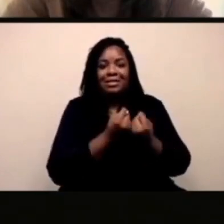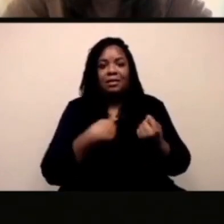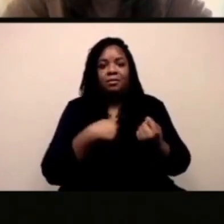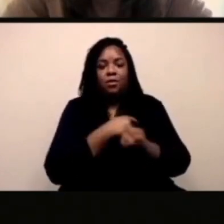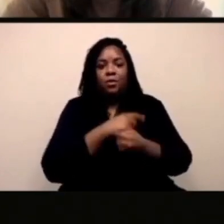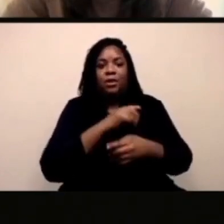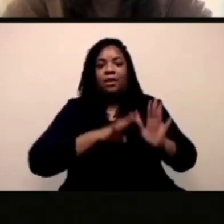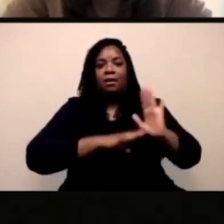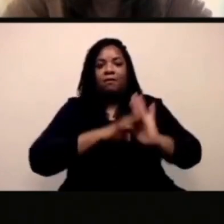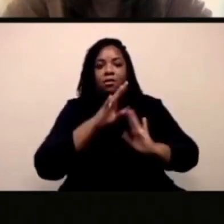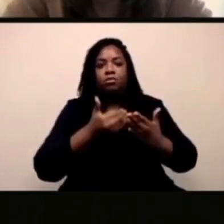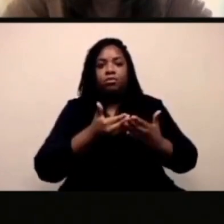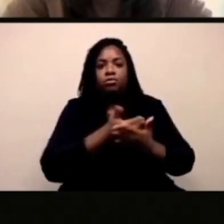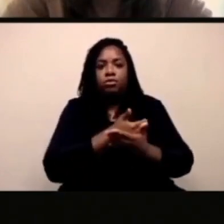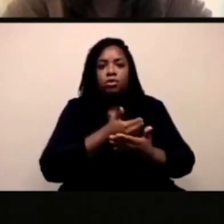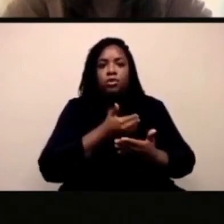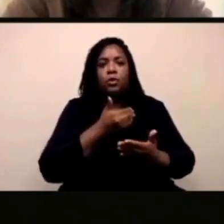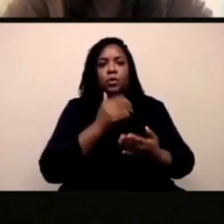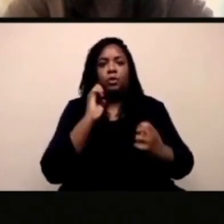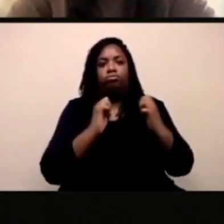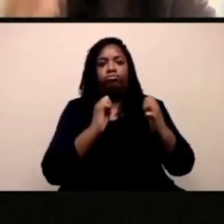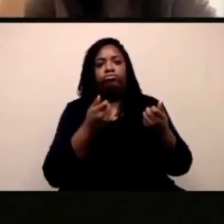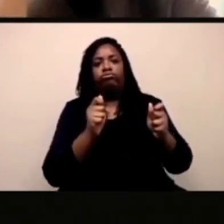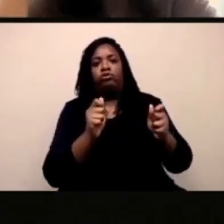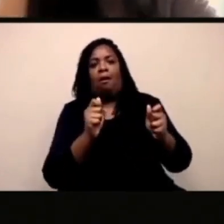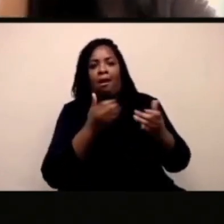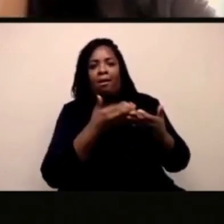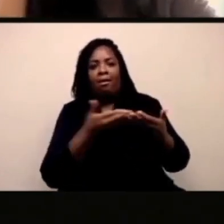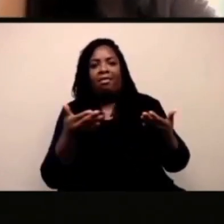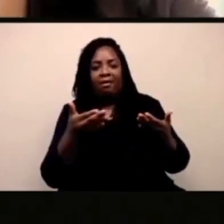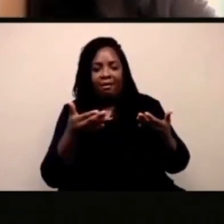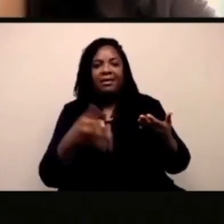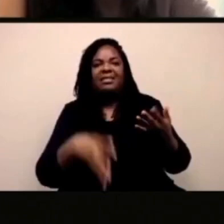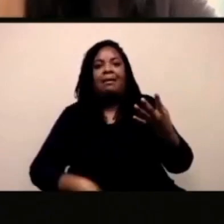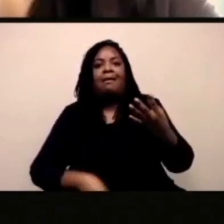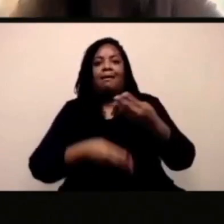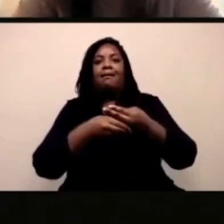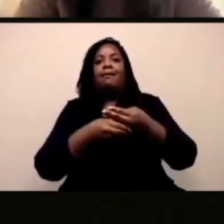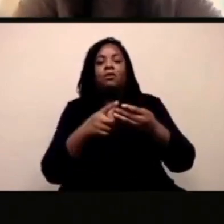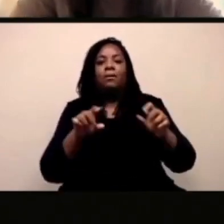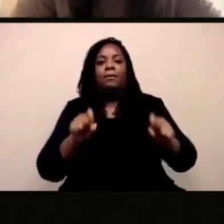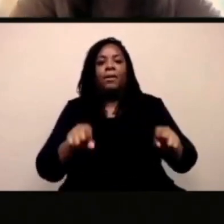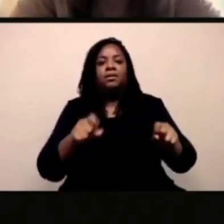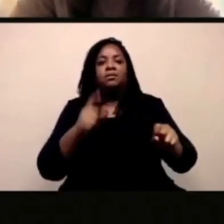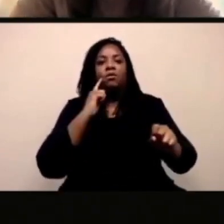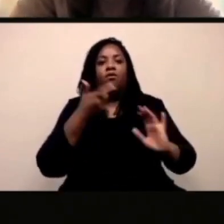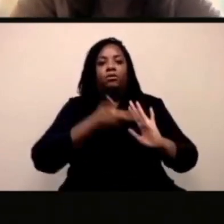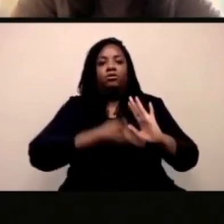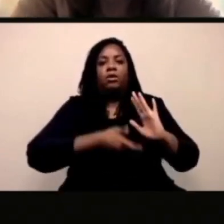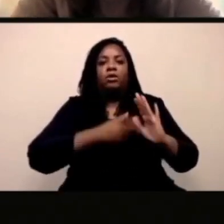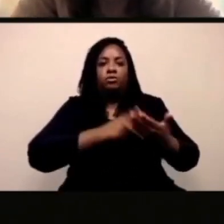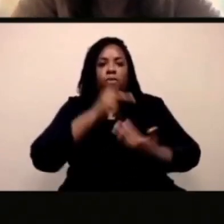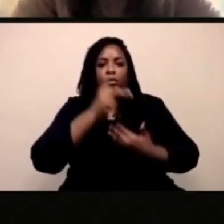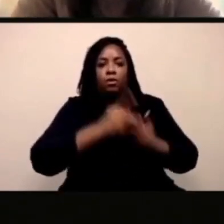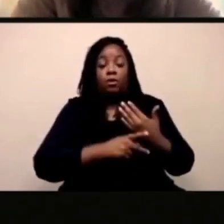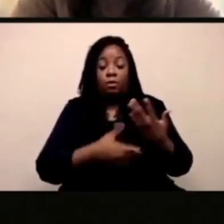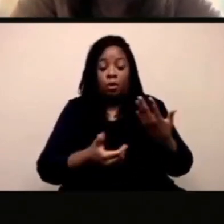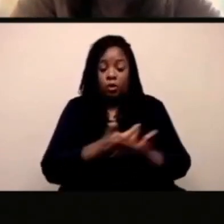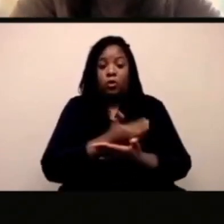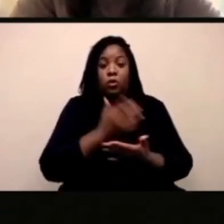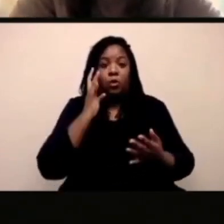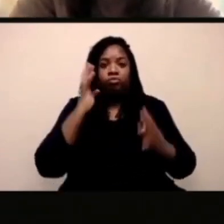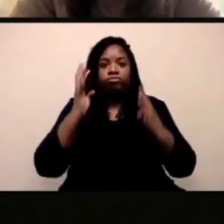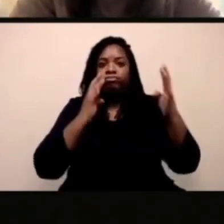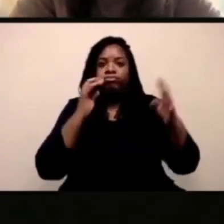くださいスクラッチラブ開始しますスクラッチラブとはです